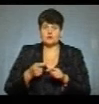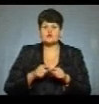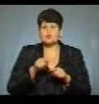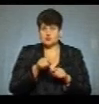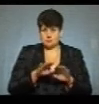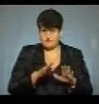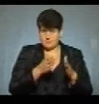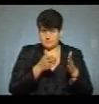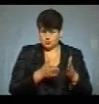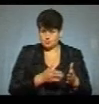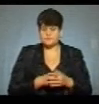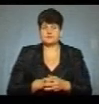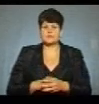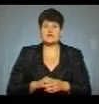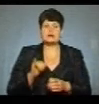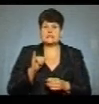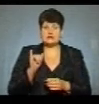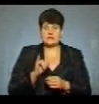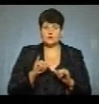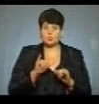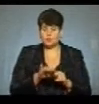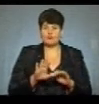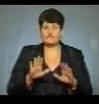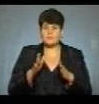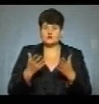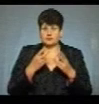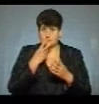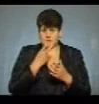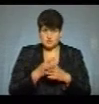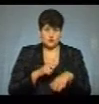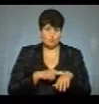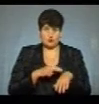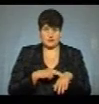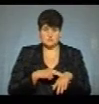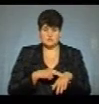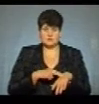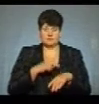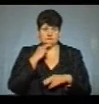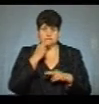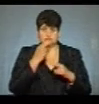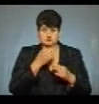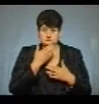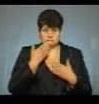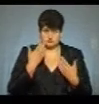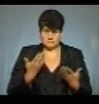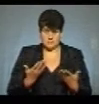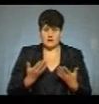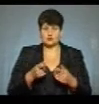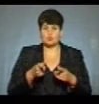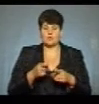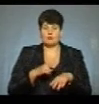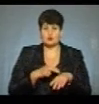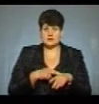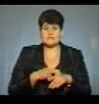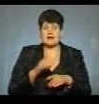випадку. І у випадку, якщо ви бачите, що поліція не реагує, ви бачите, що поліція реагує, але неправильно,